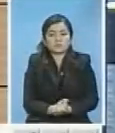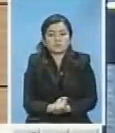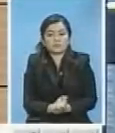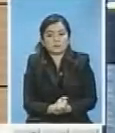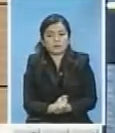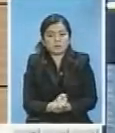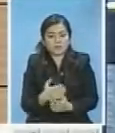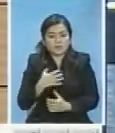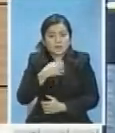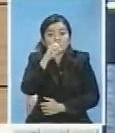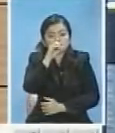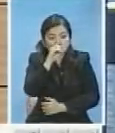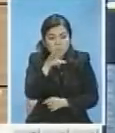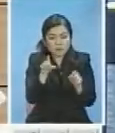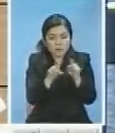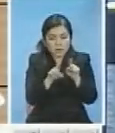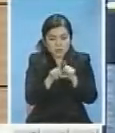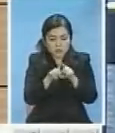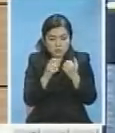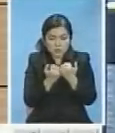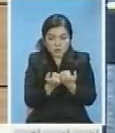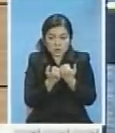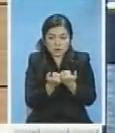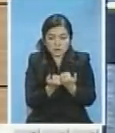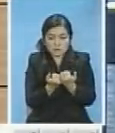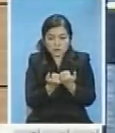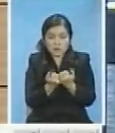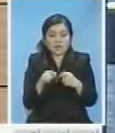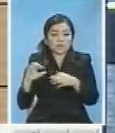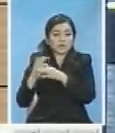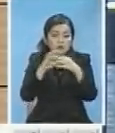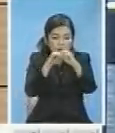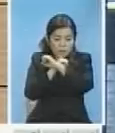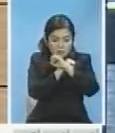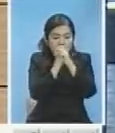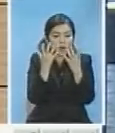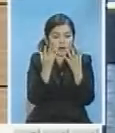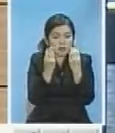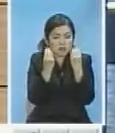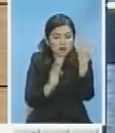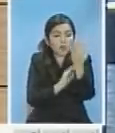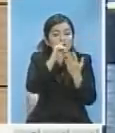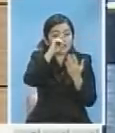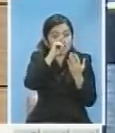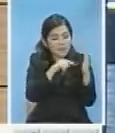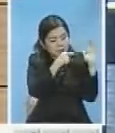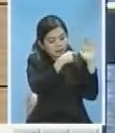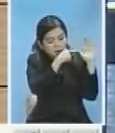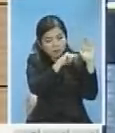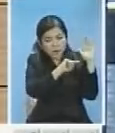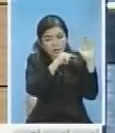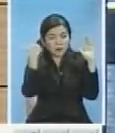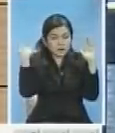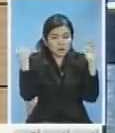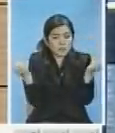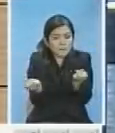มอยากจะกราบเรียนว่าเรื่องนี้เป็นเรื่องของการปกป้องรักษาอธิปไตยเหนือดินแดนของไทยอย่างไรครับหลังจากเกิด